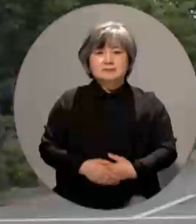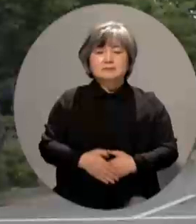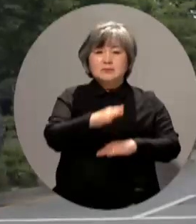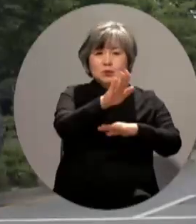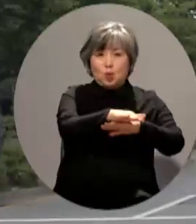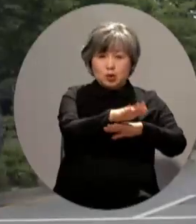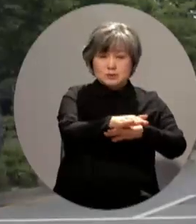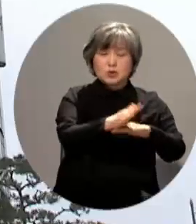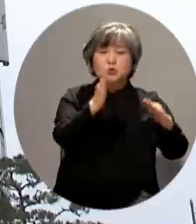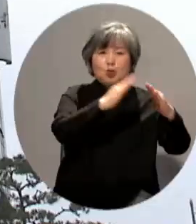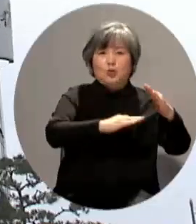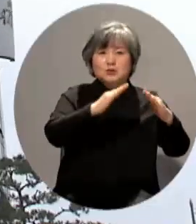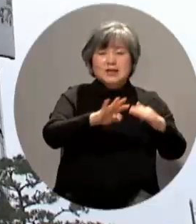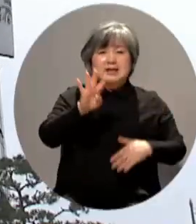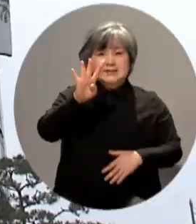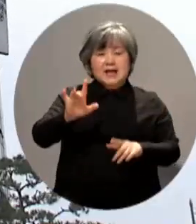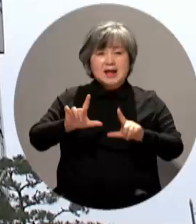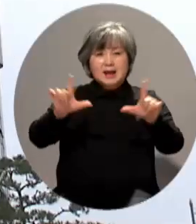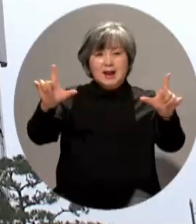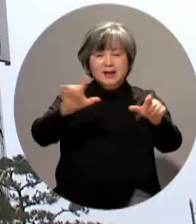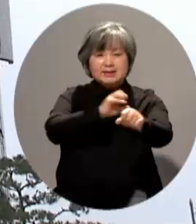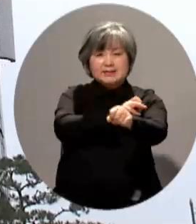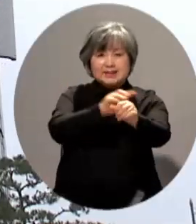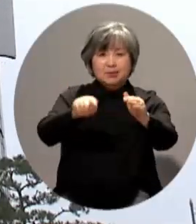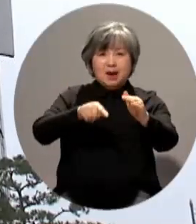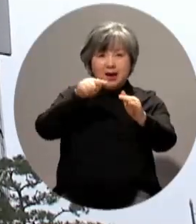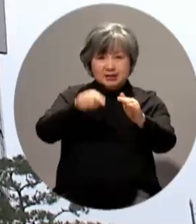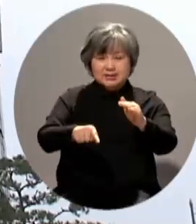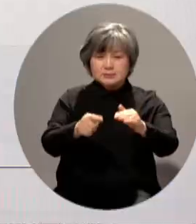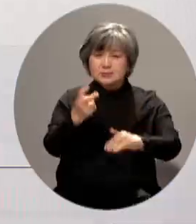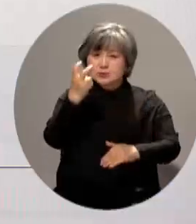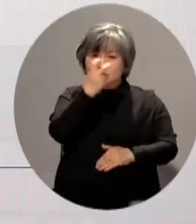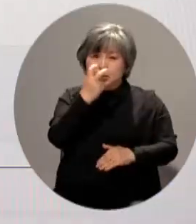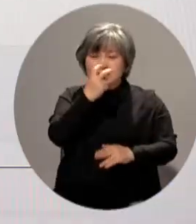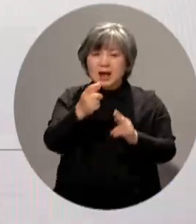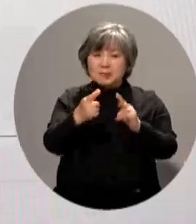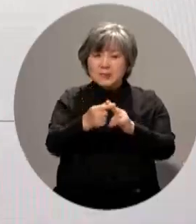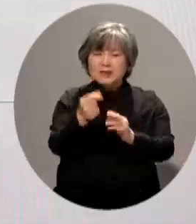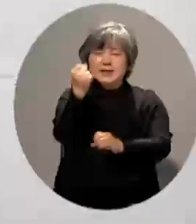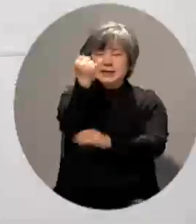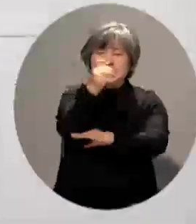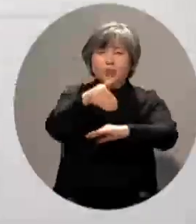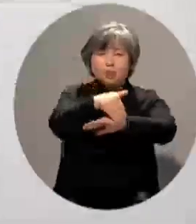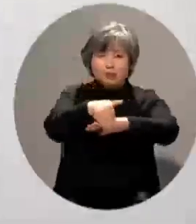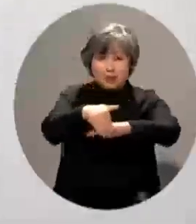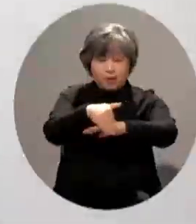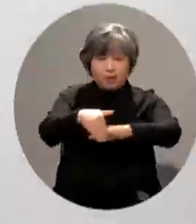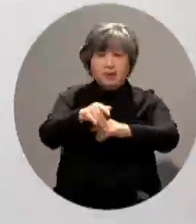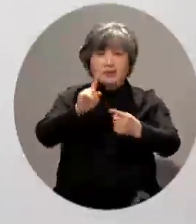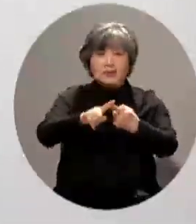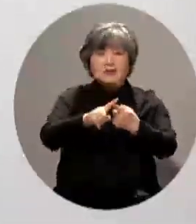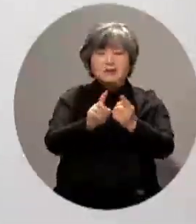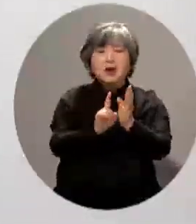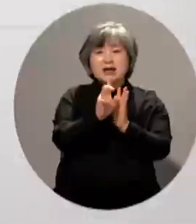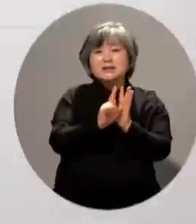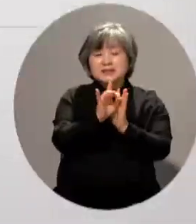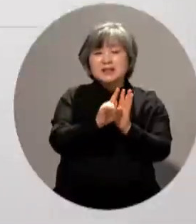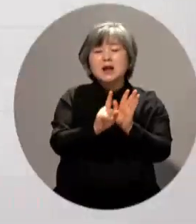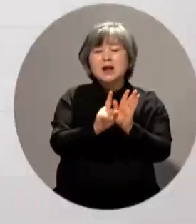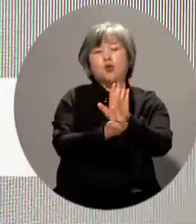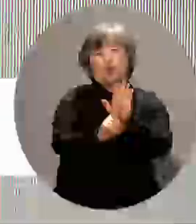농어촌 공사는 지난 4일 새만금 조력 발전 사업 타당성 조사 및 기본 계획 수립 용역을 입찰